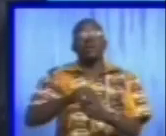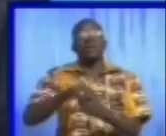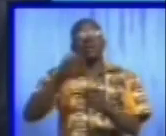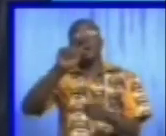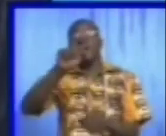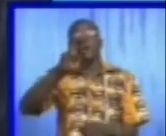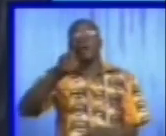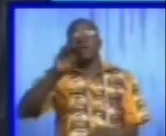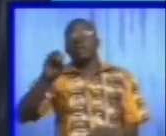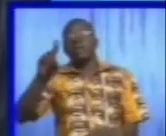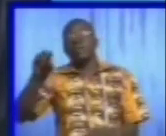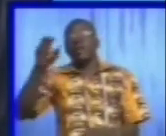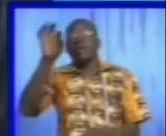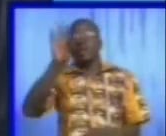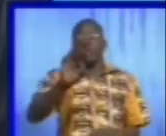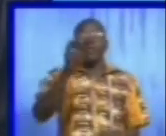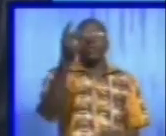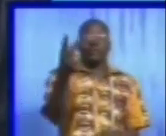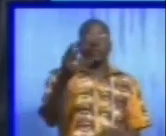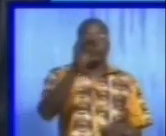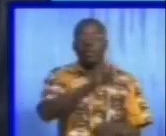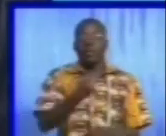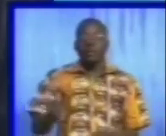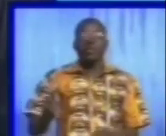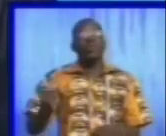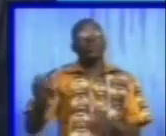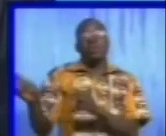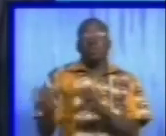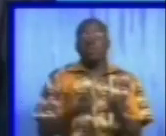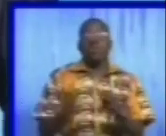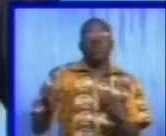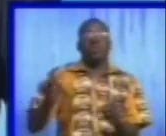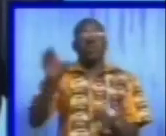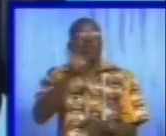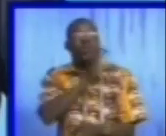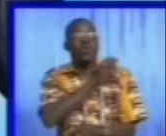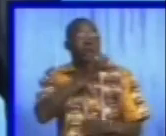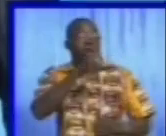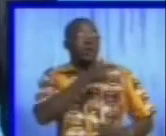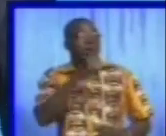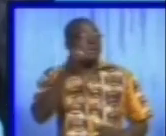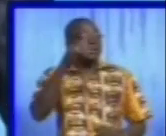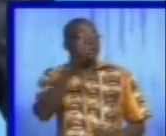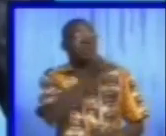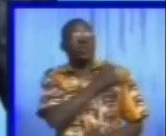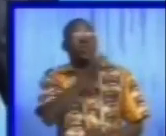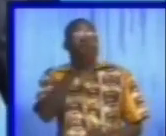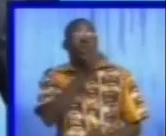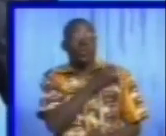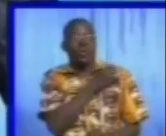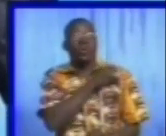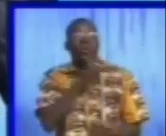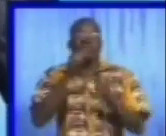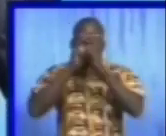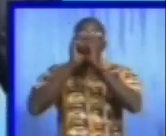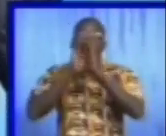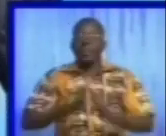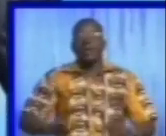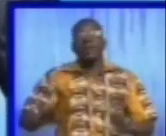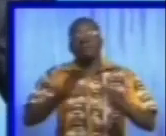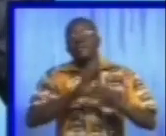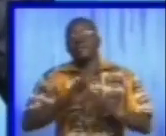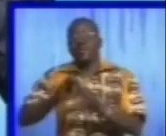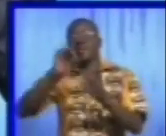et 2 de Ouagadougou. Le mouvement du colonel Yacouba Ouédraogo insiste sur la paix et la cohésion